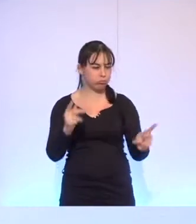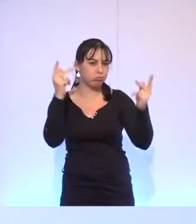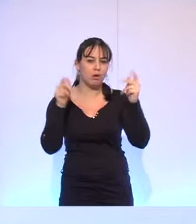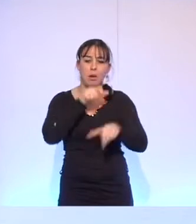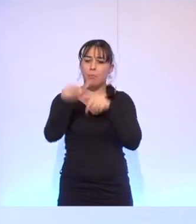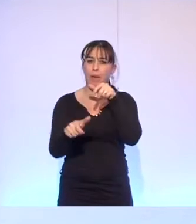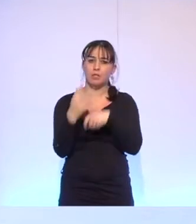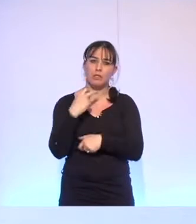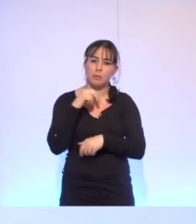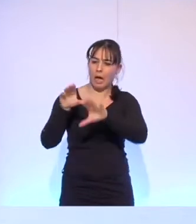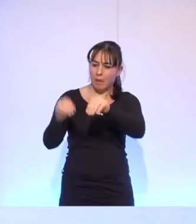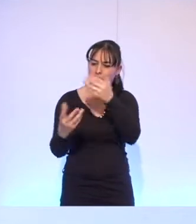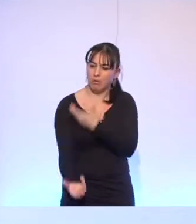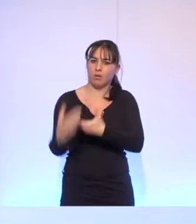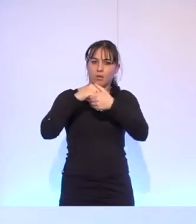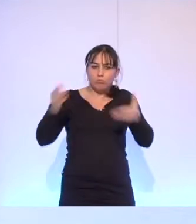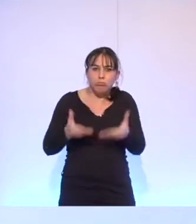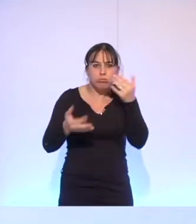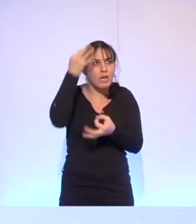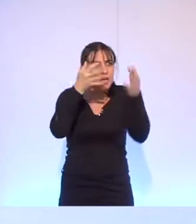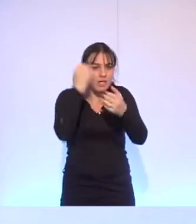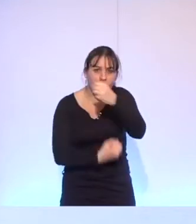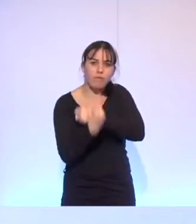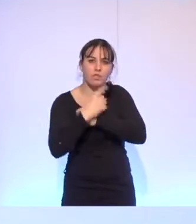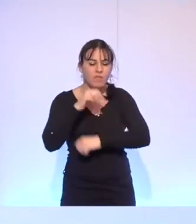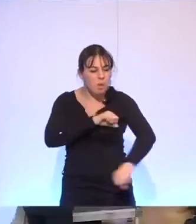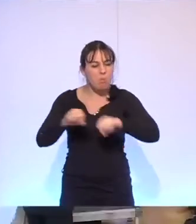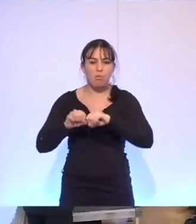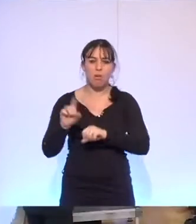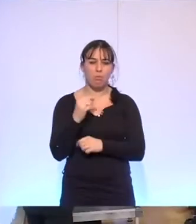innove, lorsqu'elle donne un nouveau cap, lorsqu'elle fait bouger les lignes.